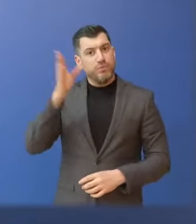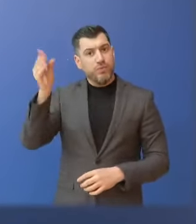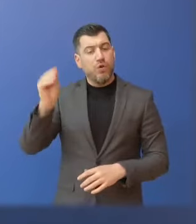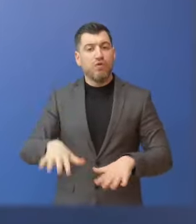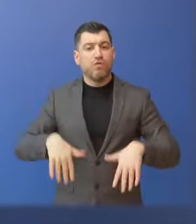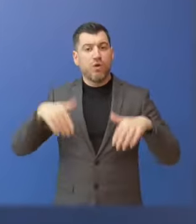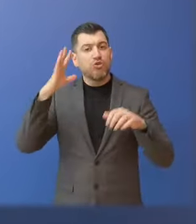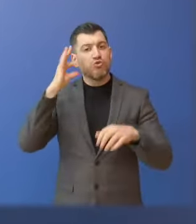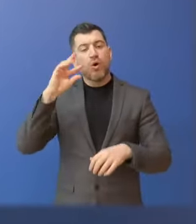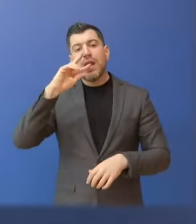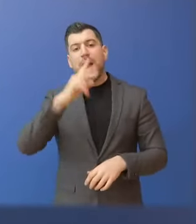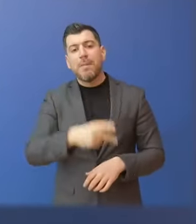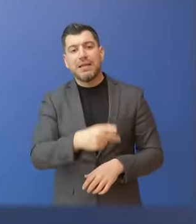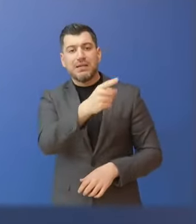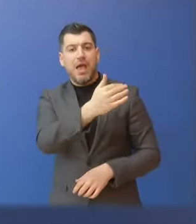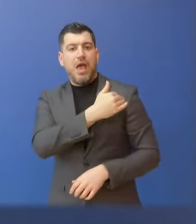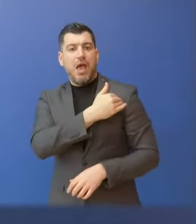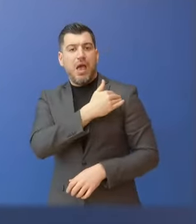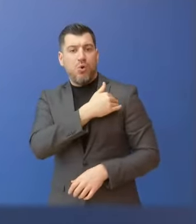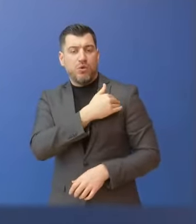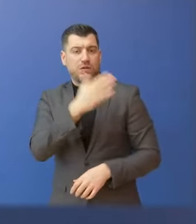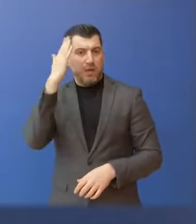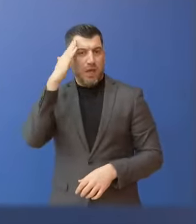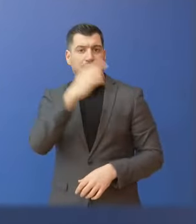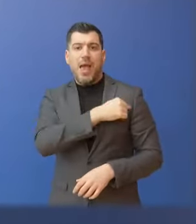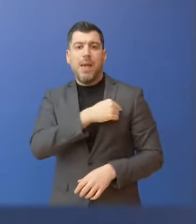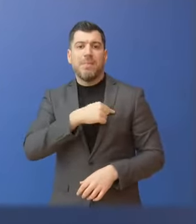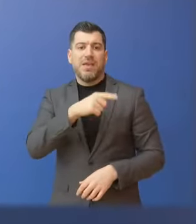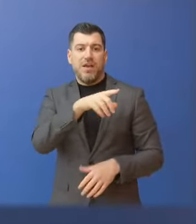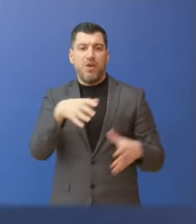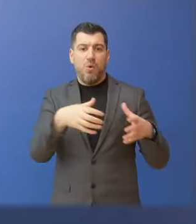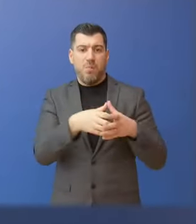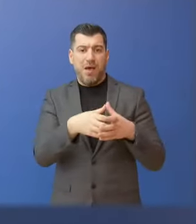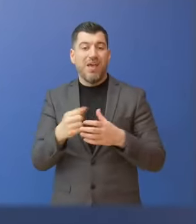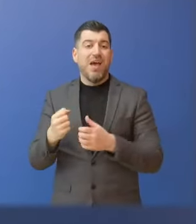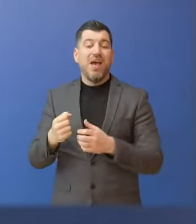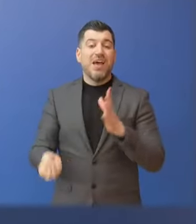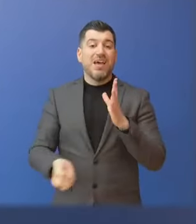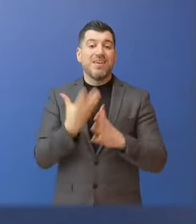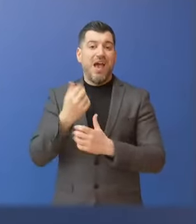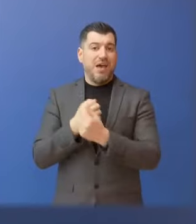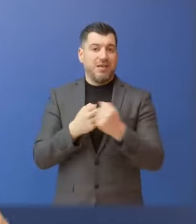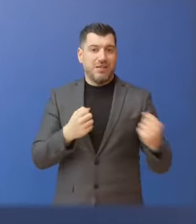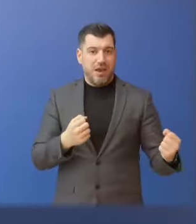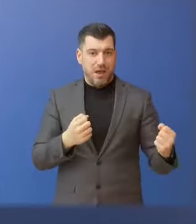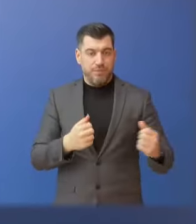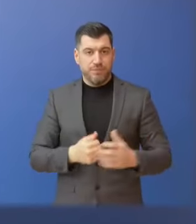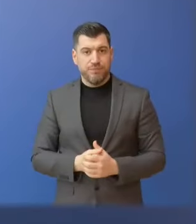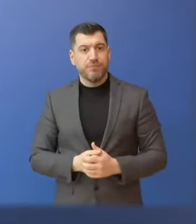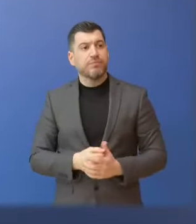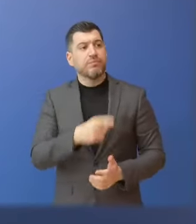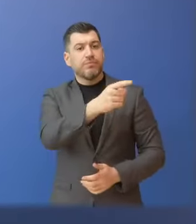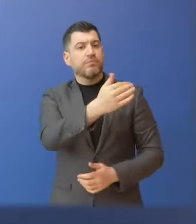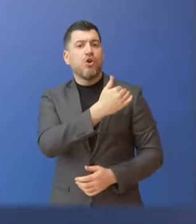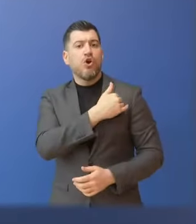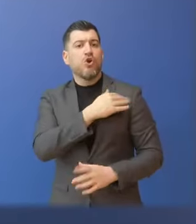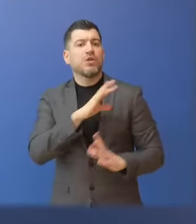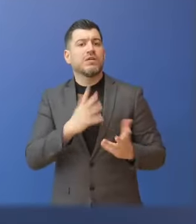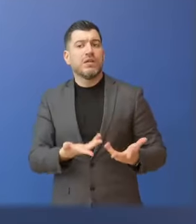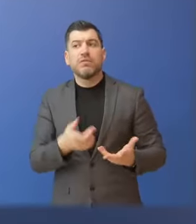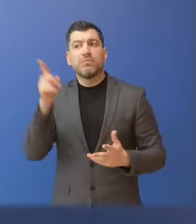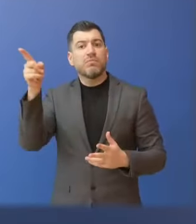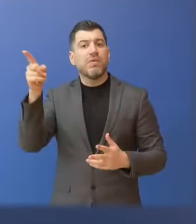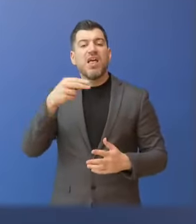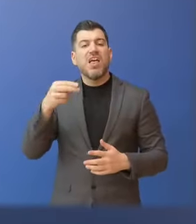βουλής σε επίκαιρη ερώτηση του επικεφαλής της κοινοβουλευτικής ομάδας νέα αριστερά αλέξη χαρίτση με θέμα την αποκατάσταση των πληγέντων